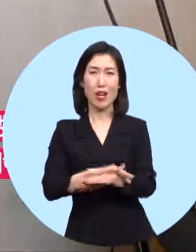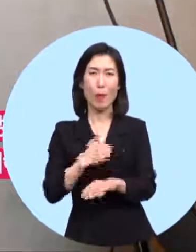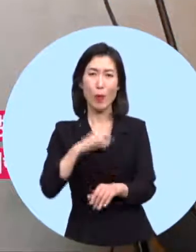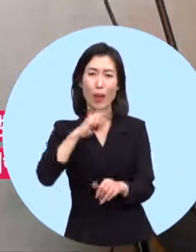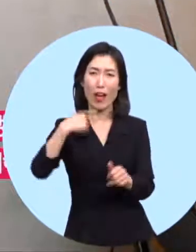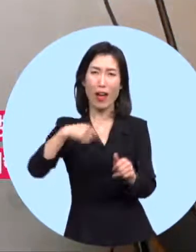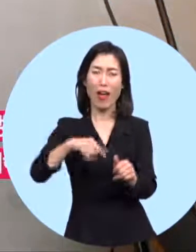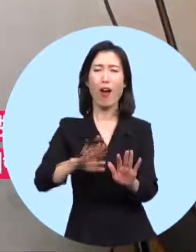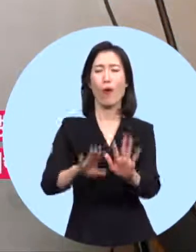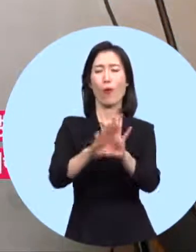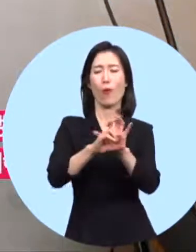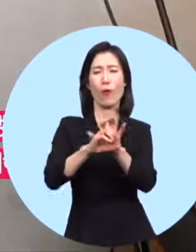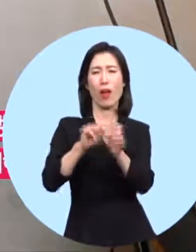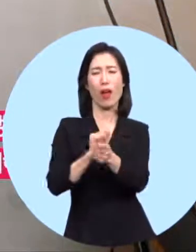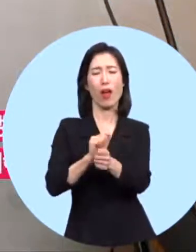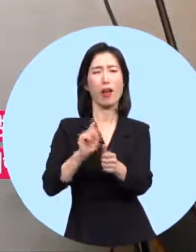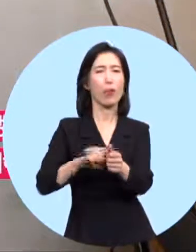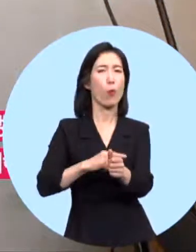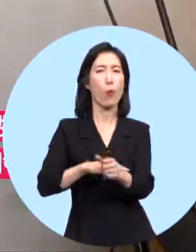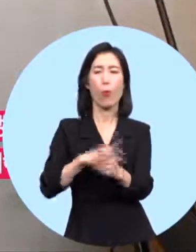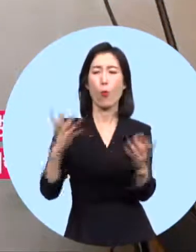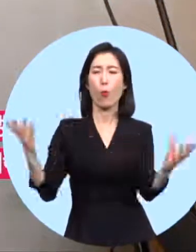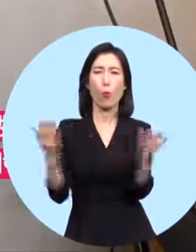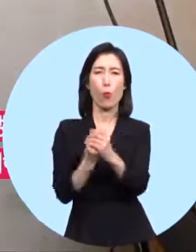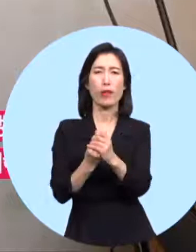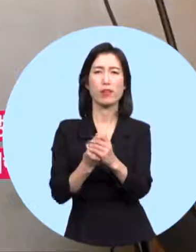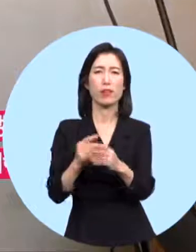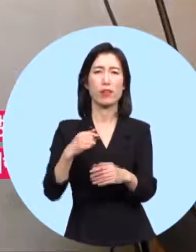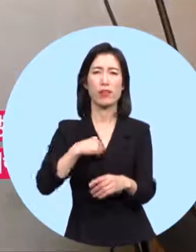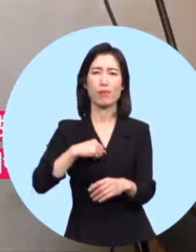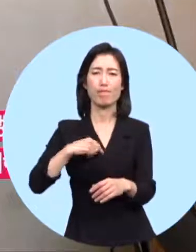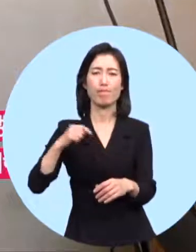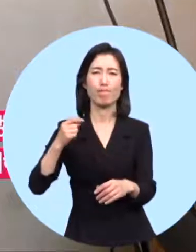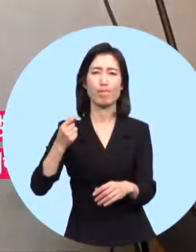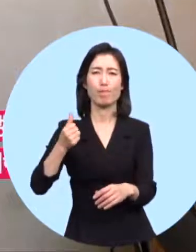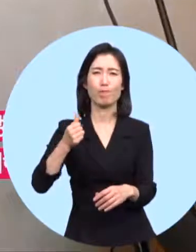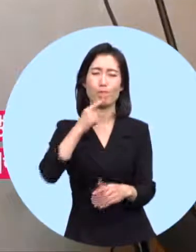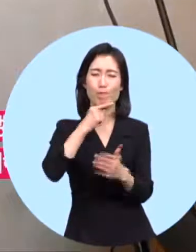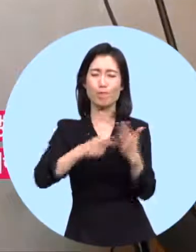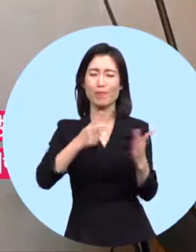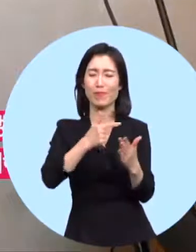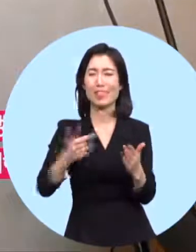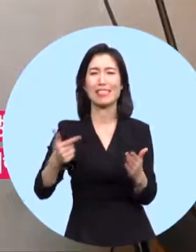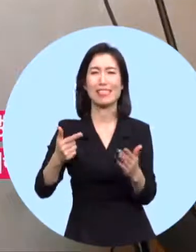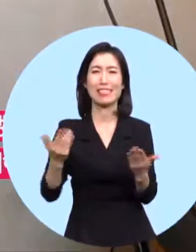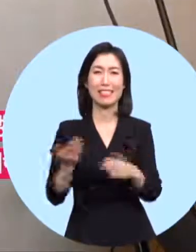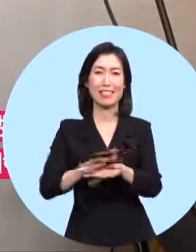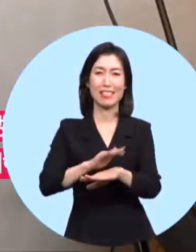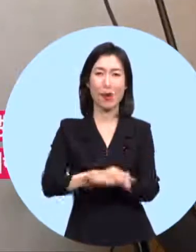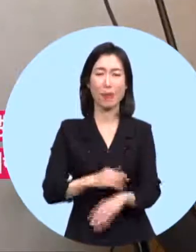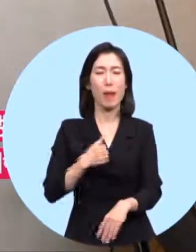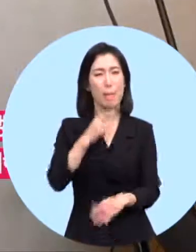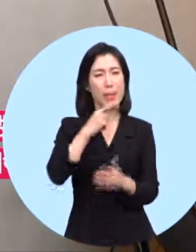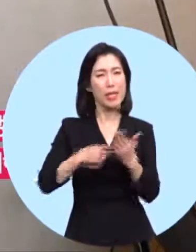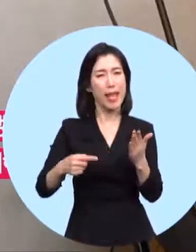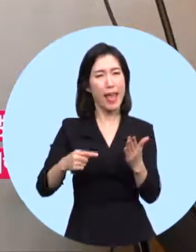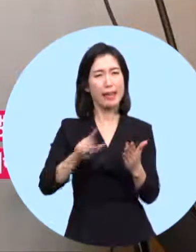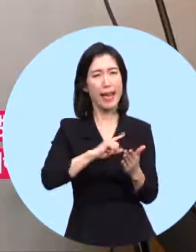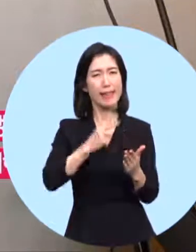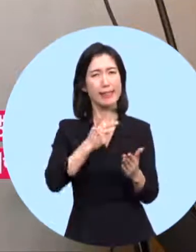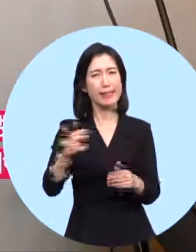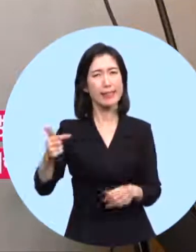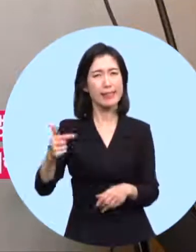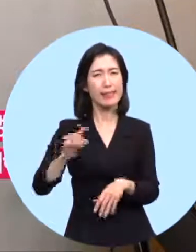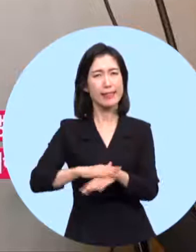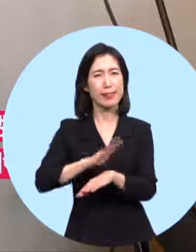그 코로나 사태의 직격탄 중에 완전 정중앙을 맞은 정말 그 피해가 어떻게 보면 가장